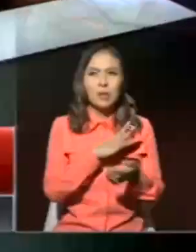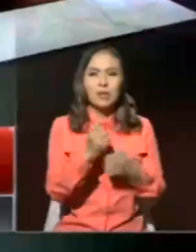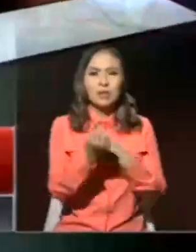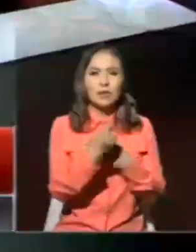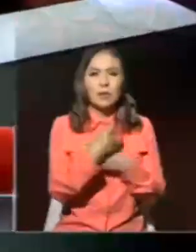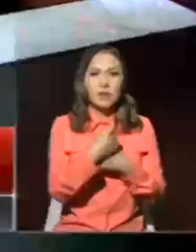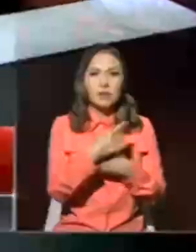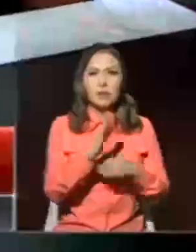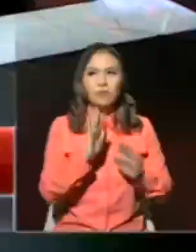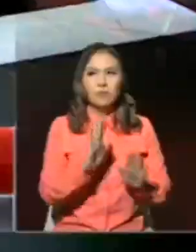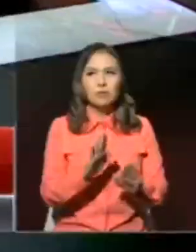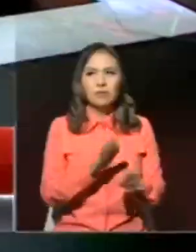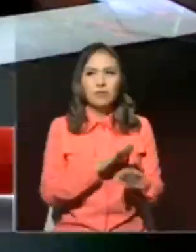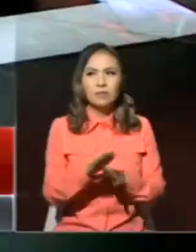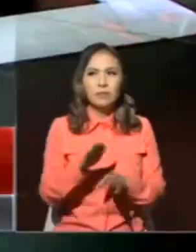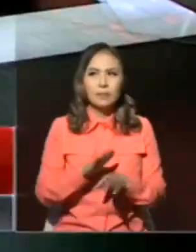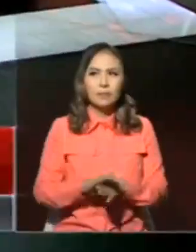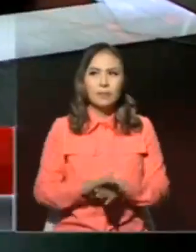отыр.